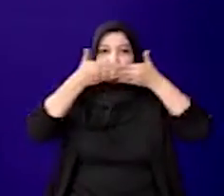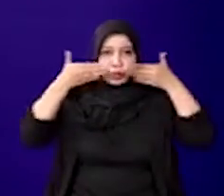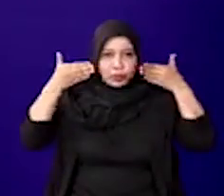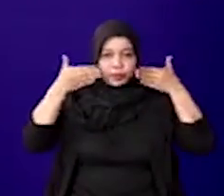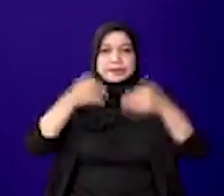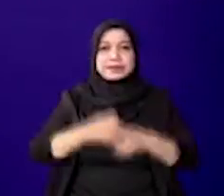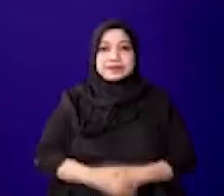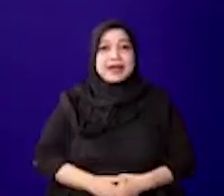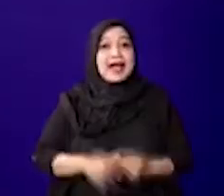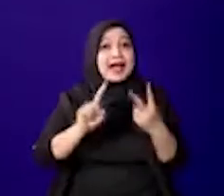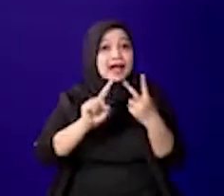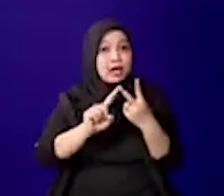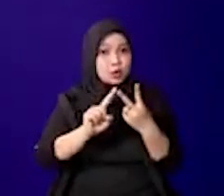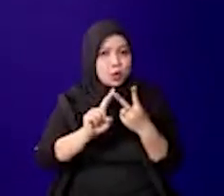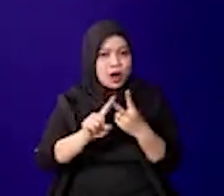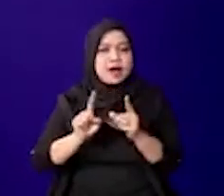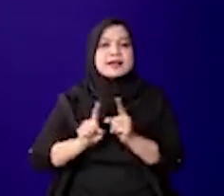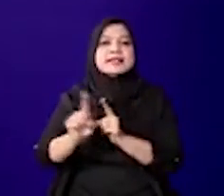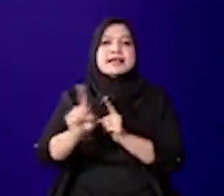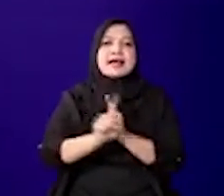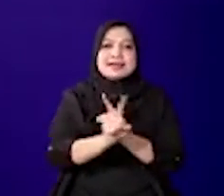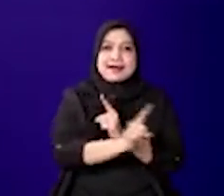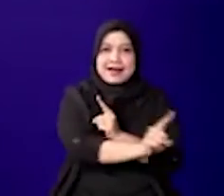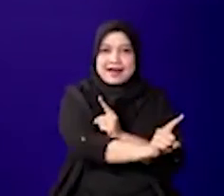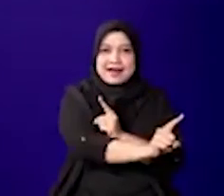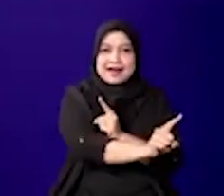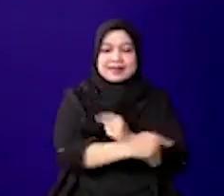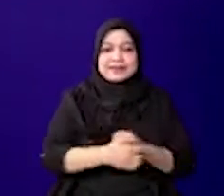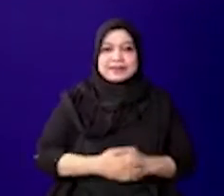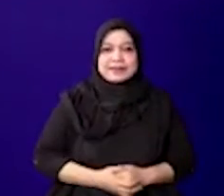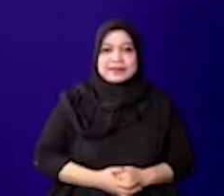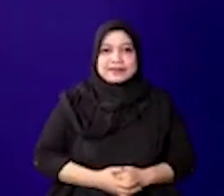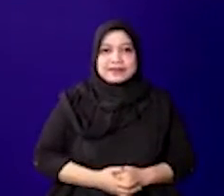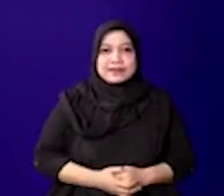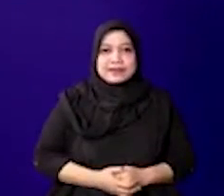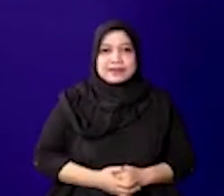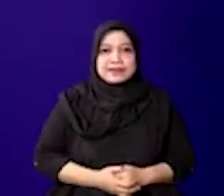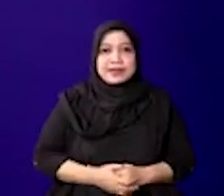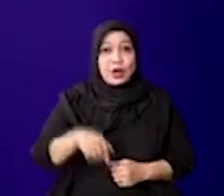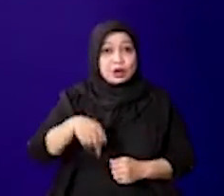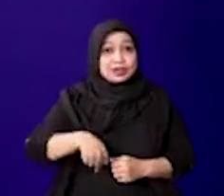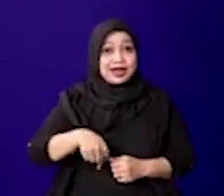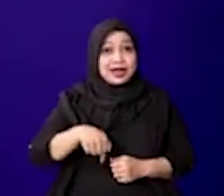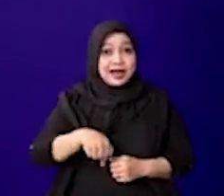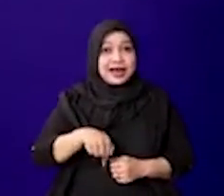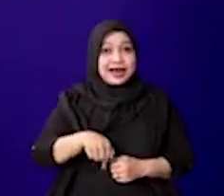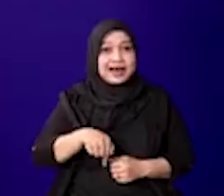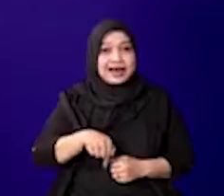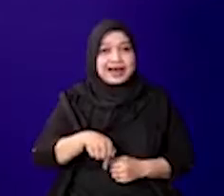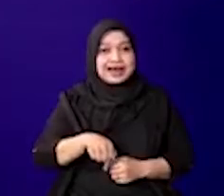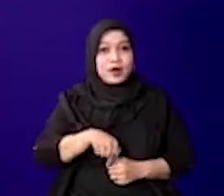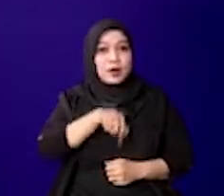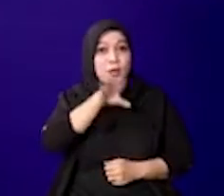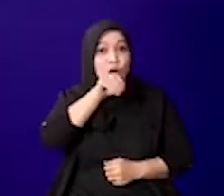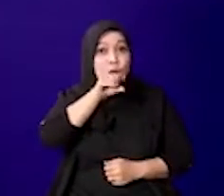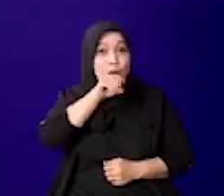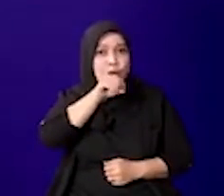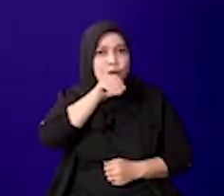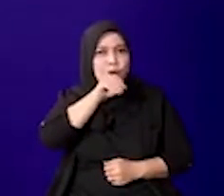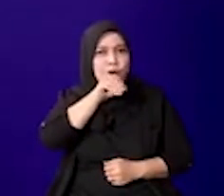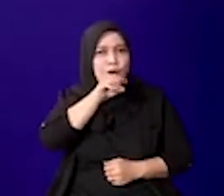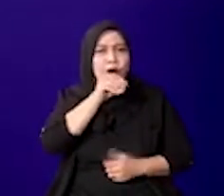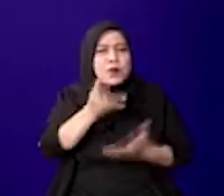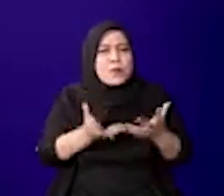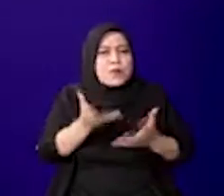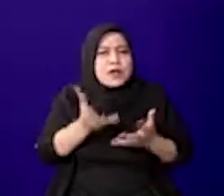pakai masker nah kemudian kedua jaga jarak begitu karena dengan jarak E kalau sekarang ini saya bicara mungkin ada sedikit